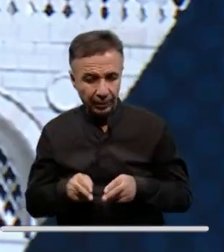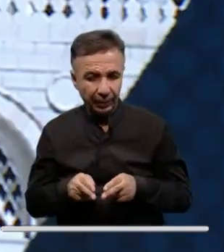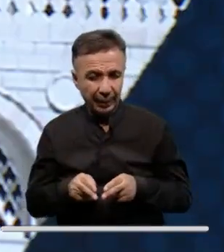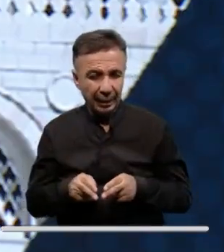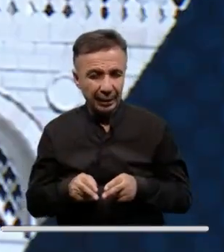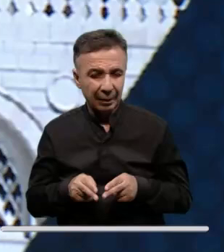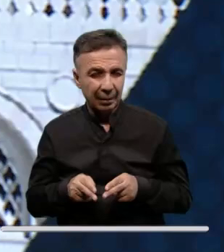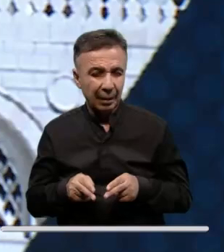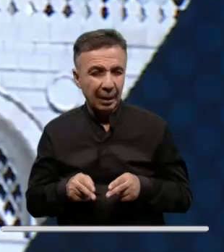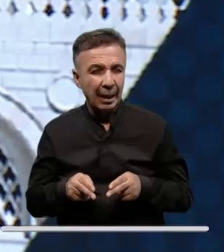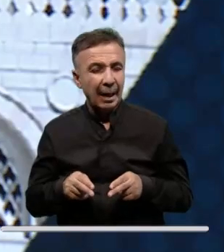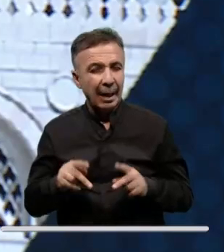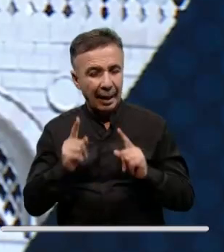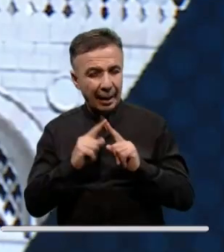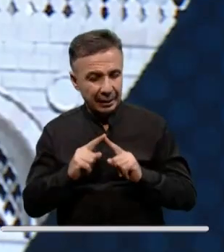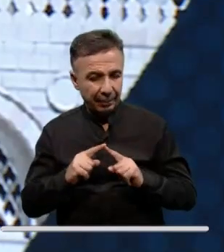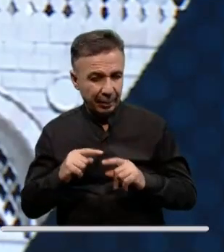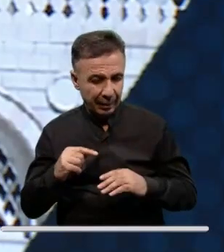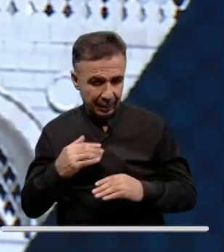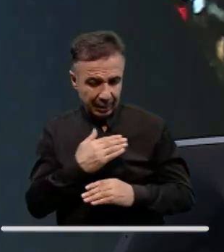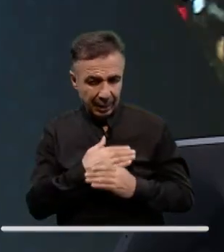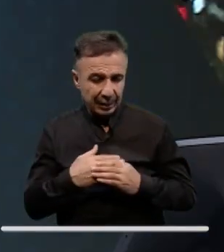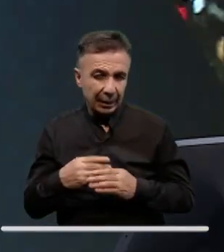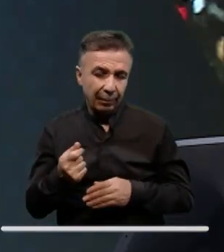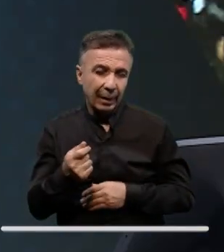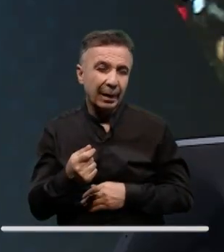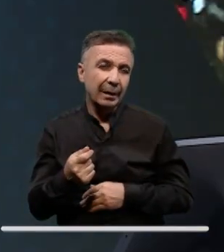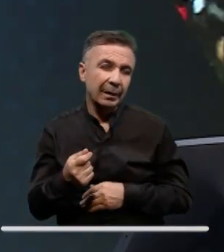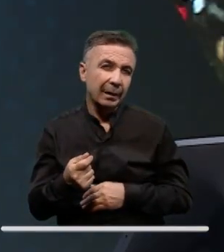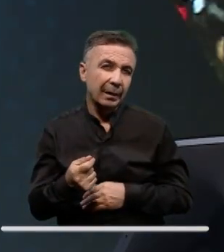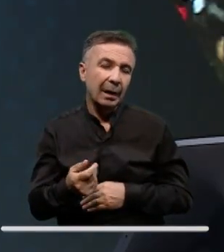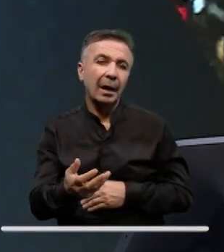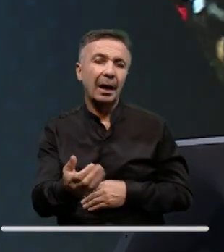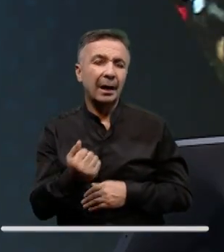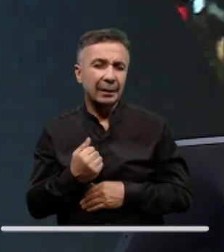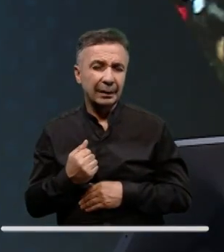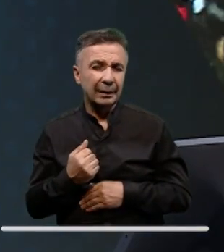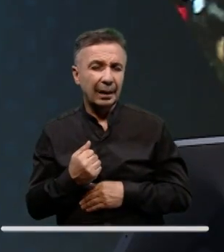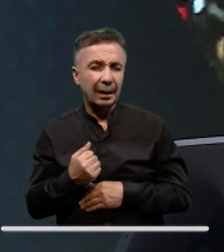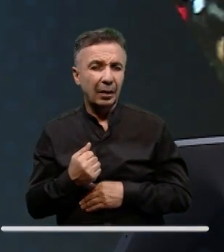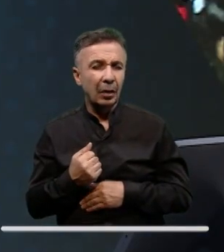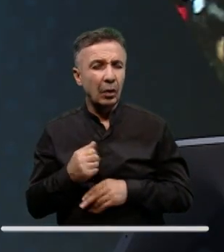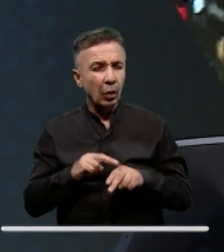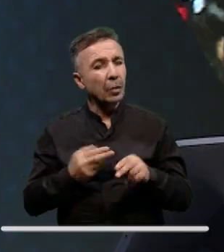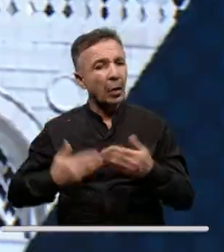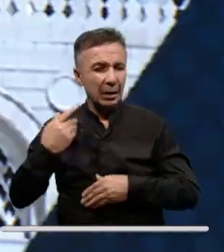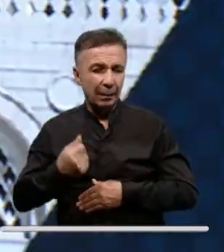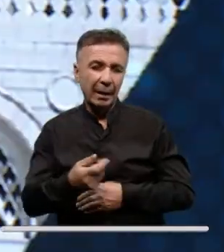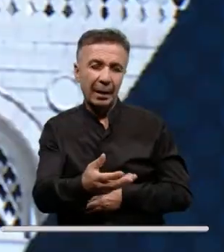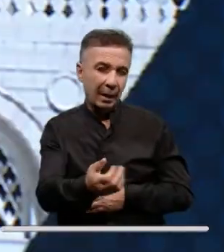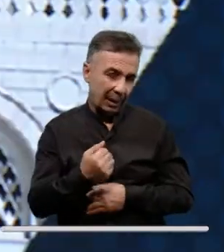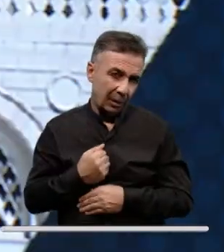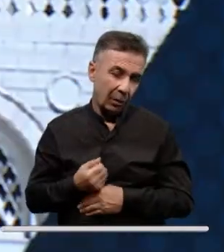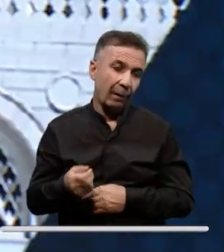Eee Hani Eee verdiğinizde çektirdiğiniz de komisyon alıyorlar bazıları almıyor artık onların